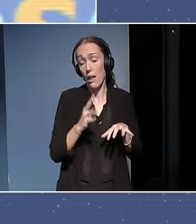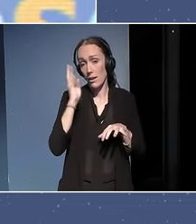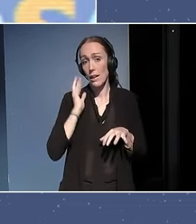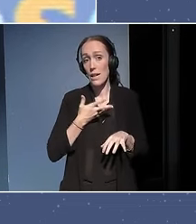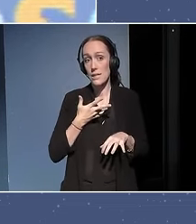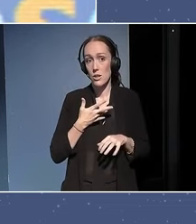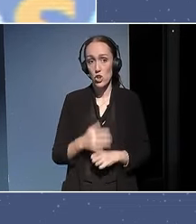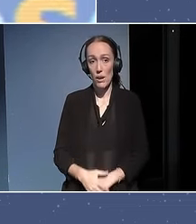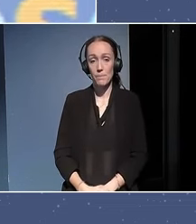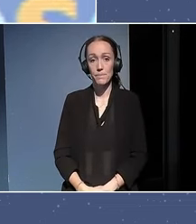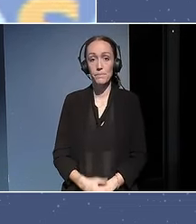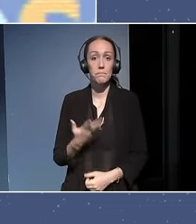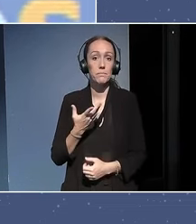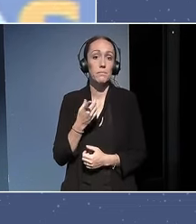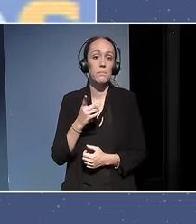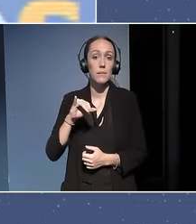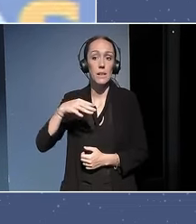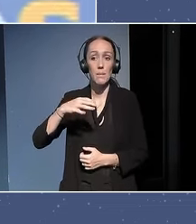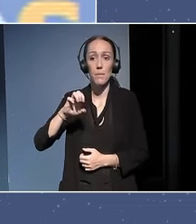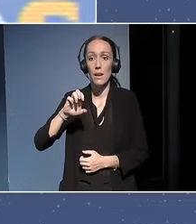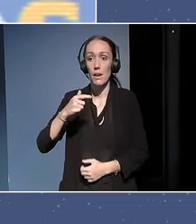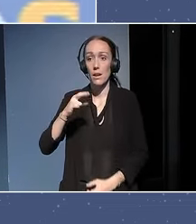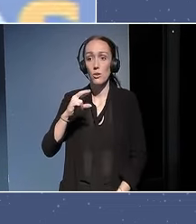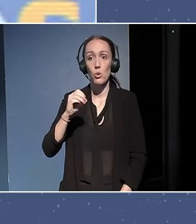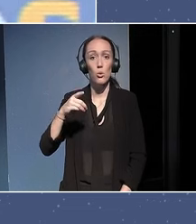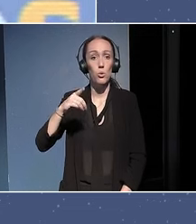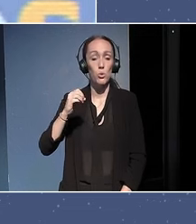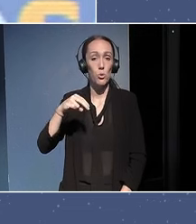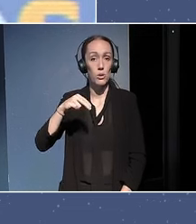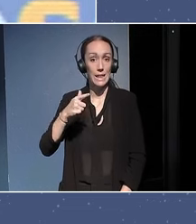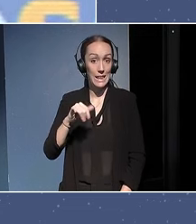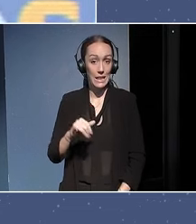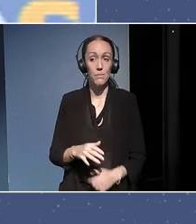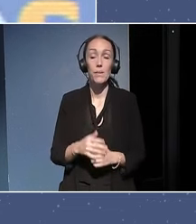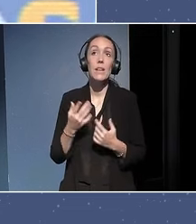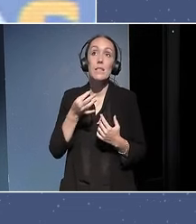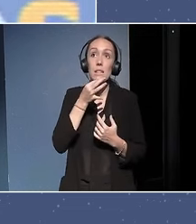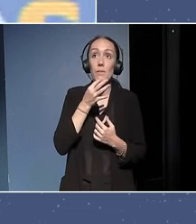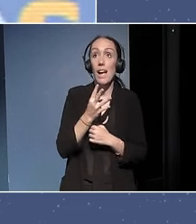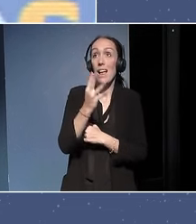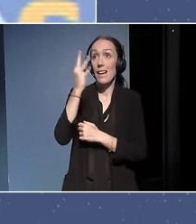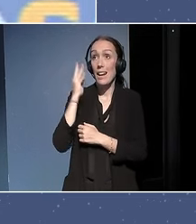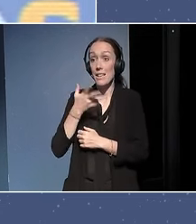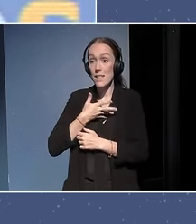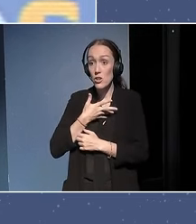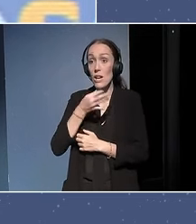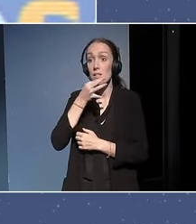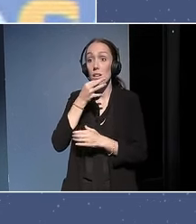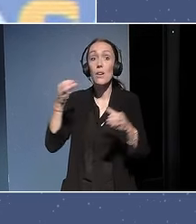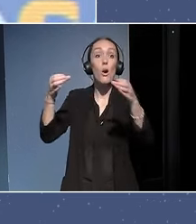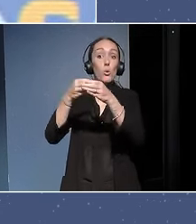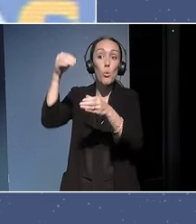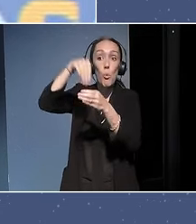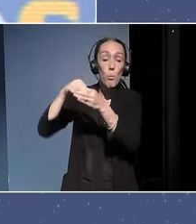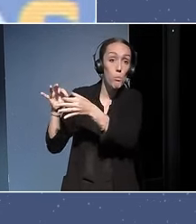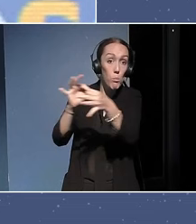quindi dimetrodon per esemp avere Esatto avere questa caratteristica non per forza li lega in una rapporto